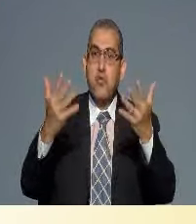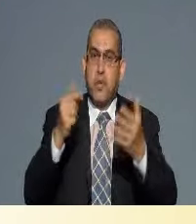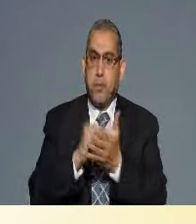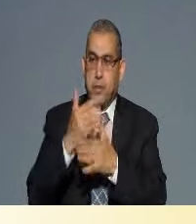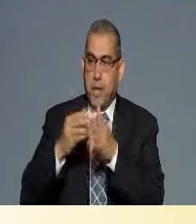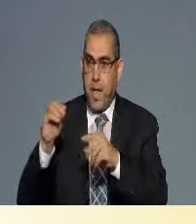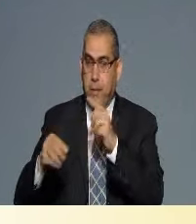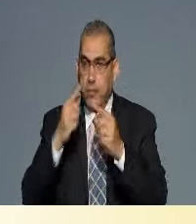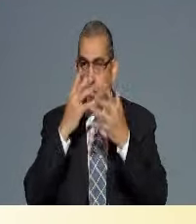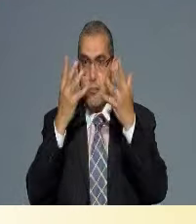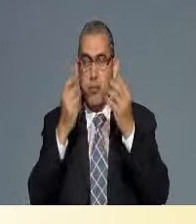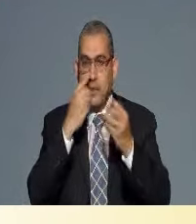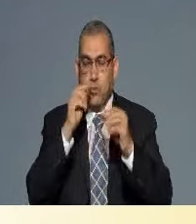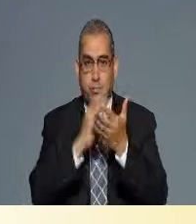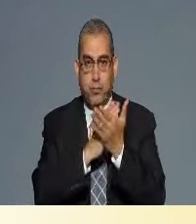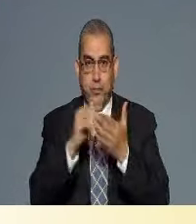ثاني اكسيد الكربون.